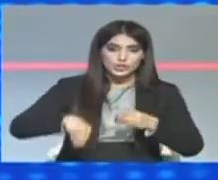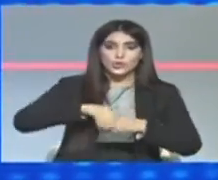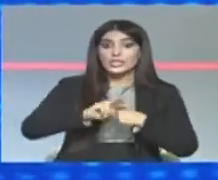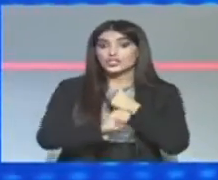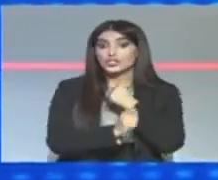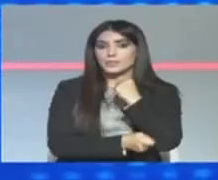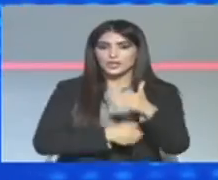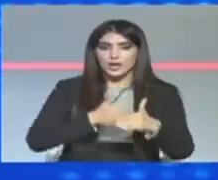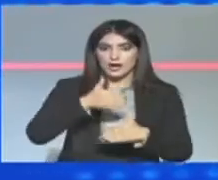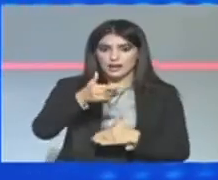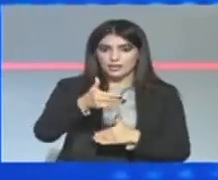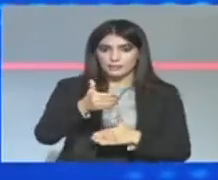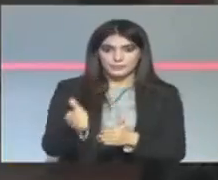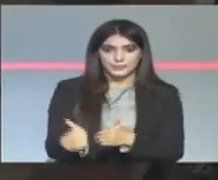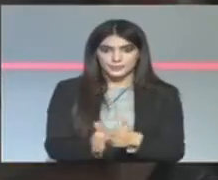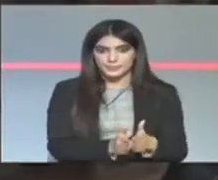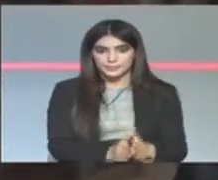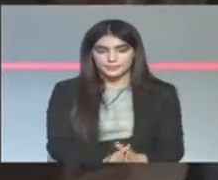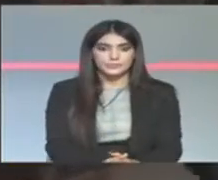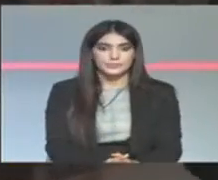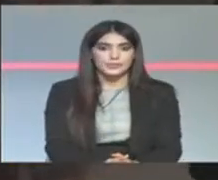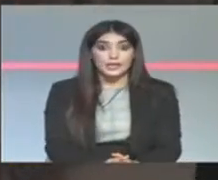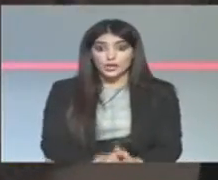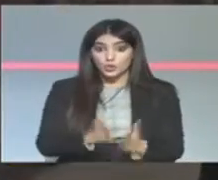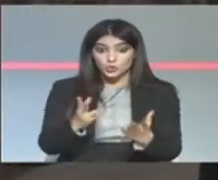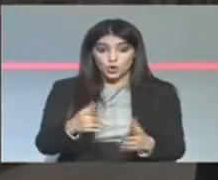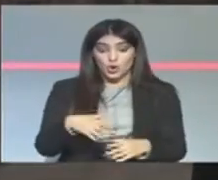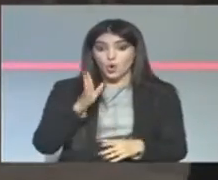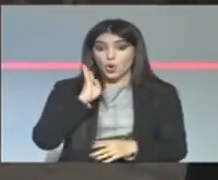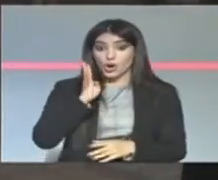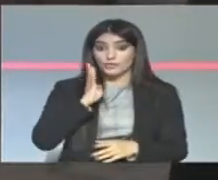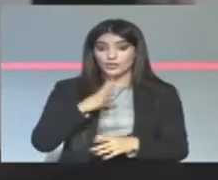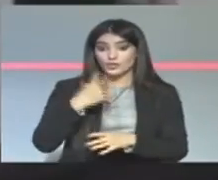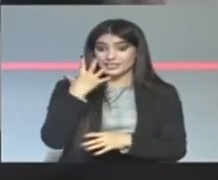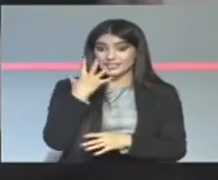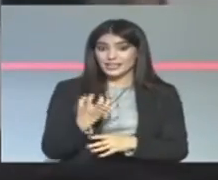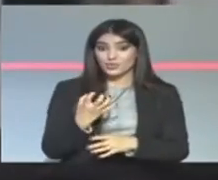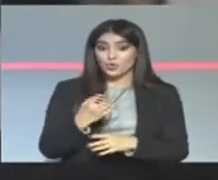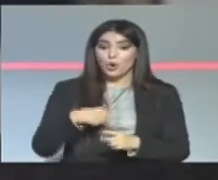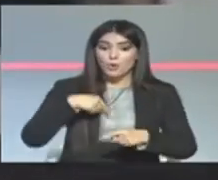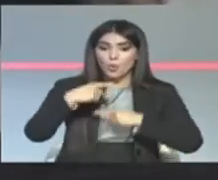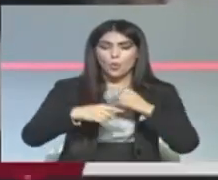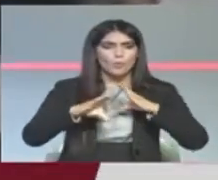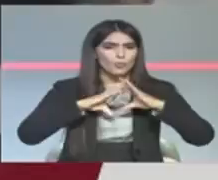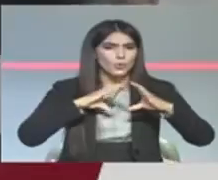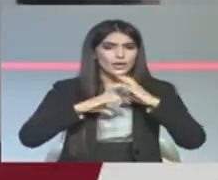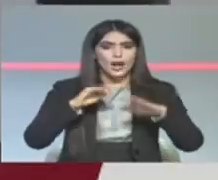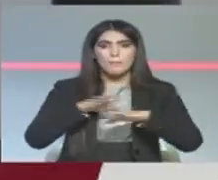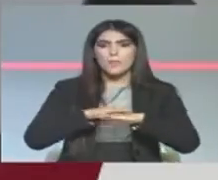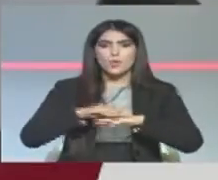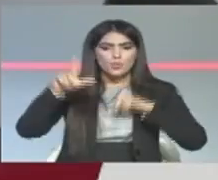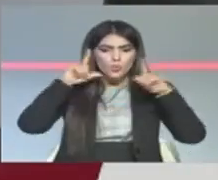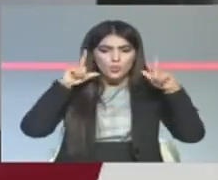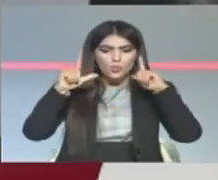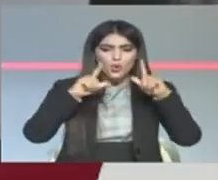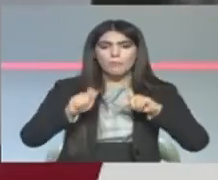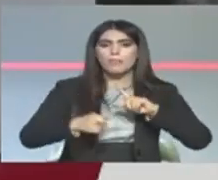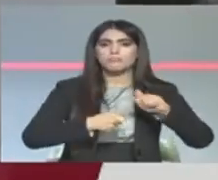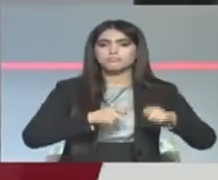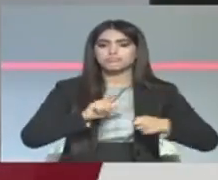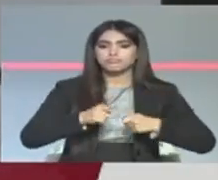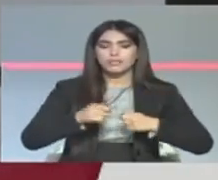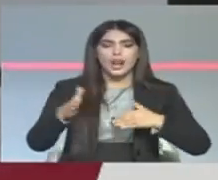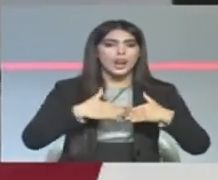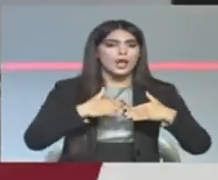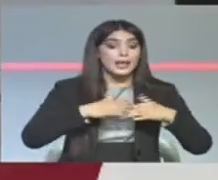القادم يدخل ملتقى الحوار السياسي الليبي يوما الخامس نقاشات تدور ابواب مغلقه تستفيد من